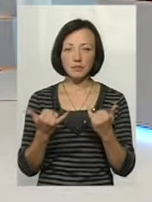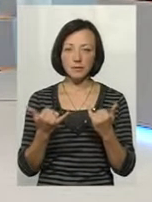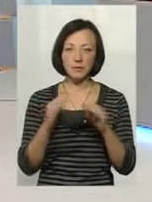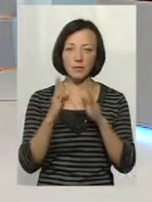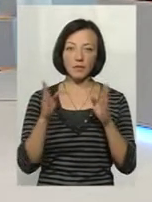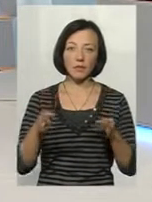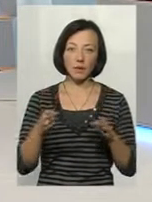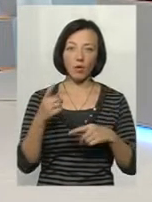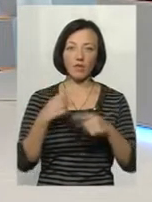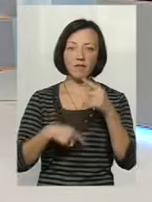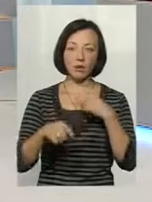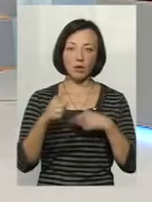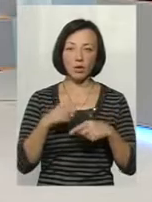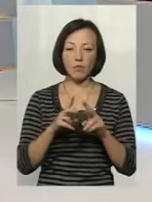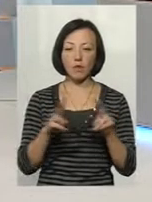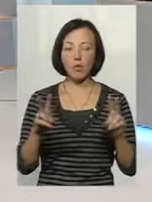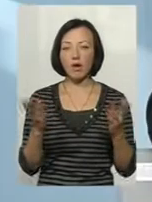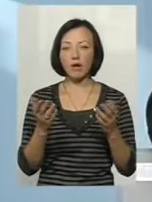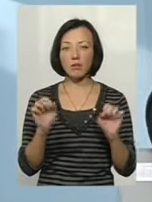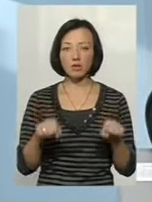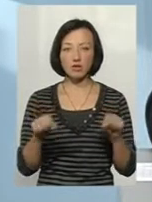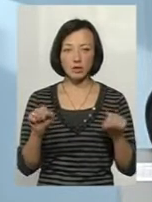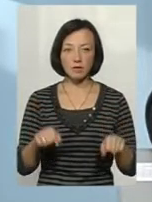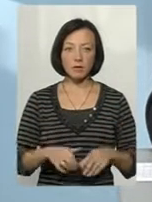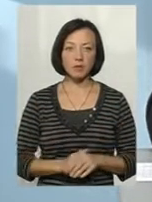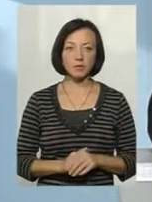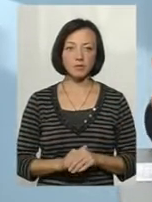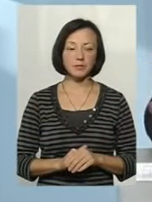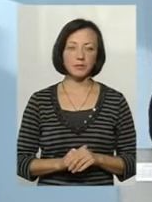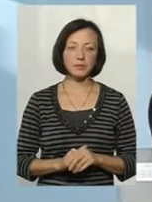котлами, конвекторами, в кого які можливості, звичайно.